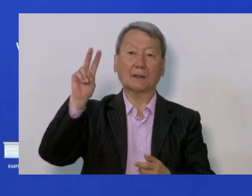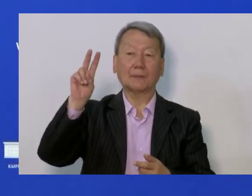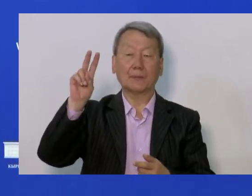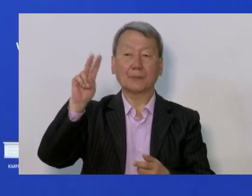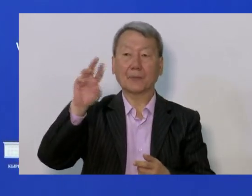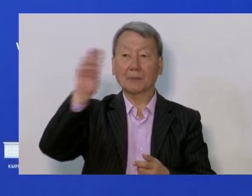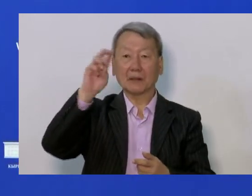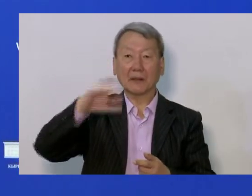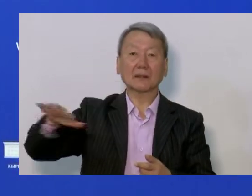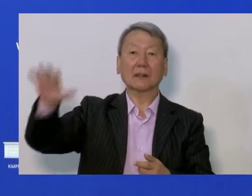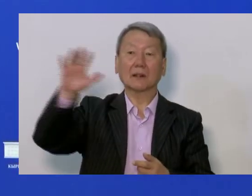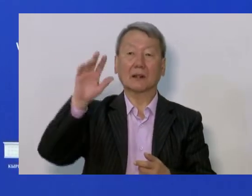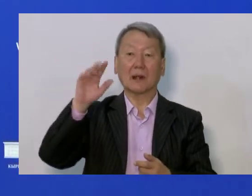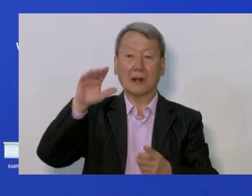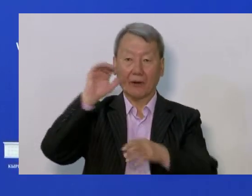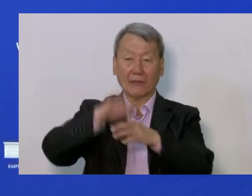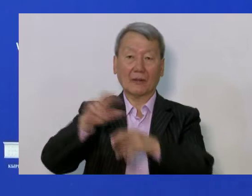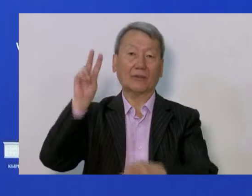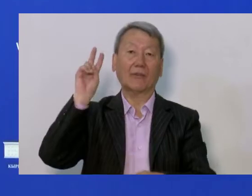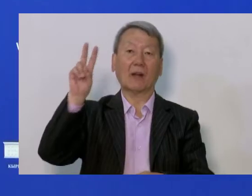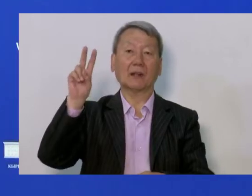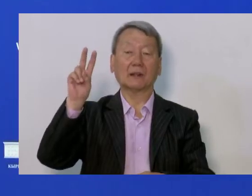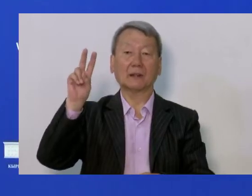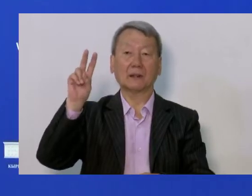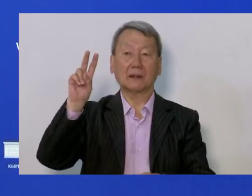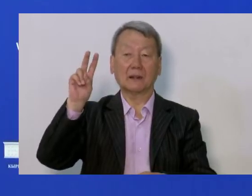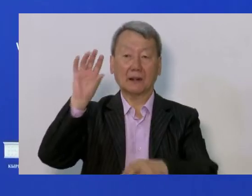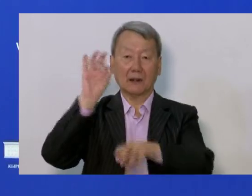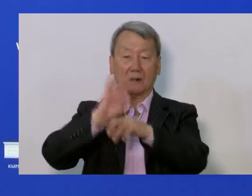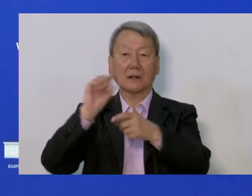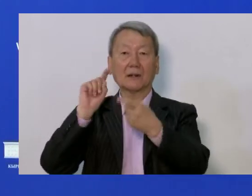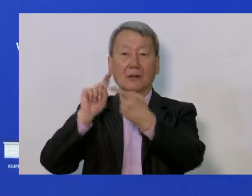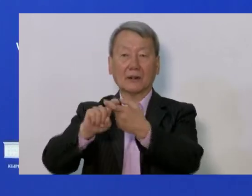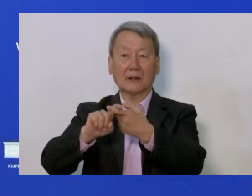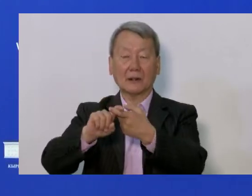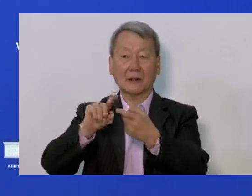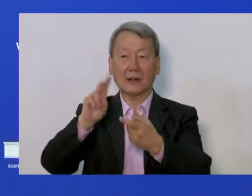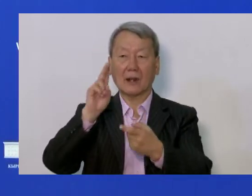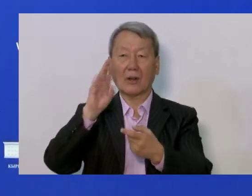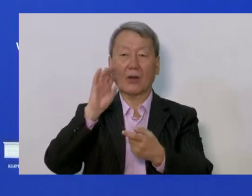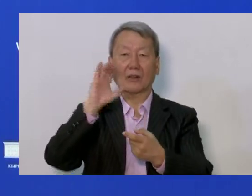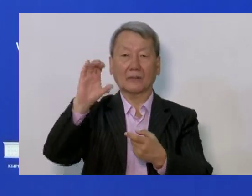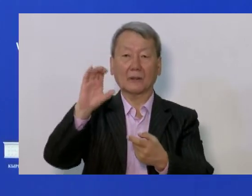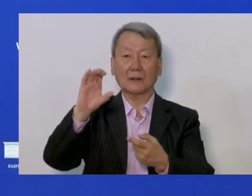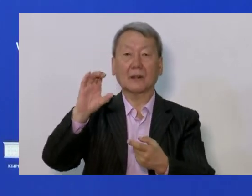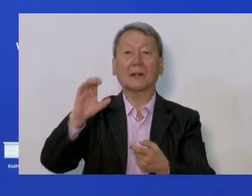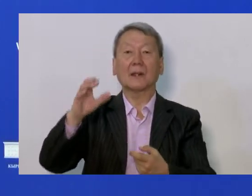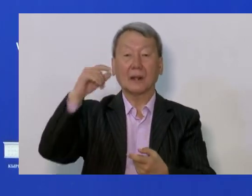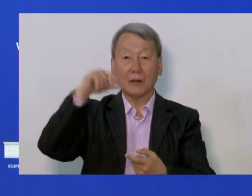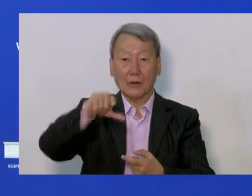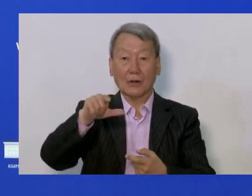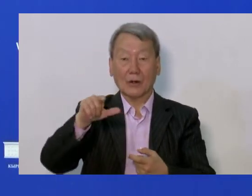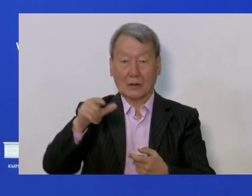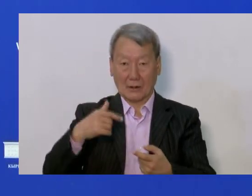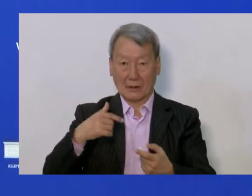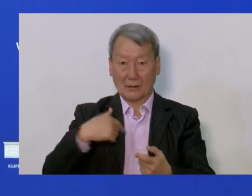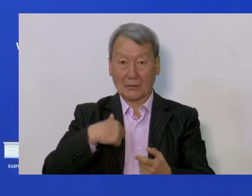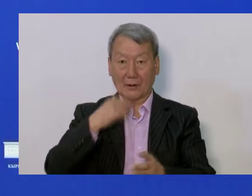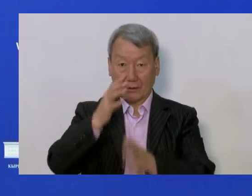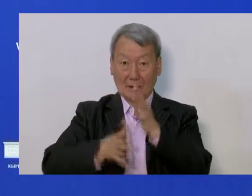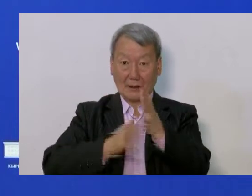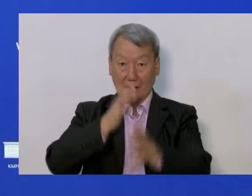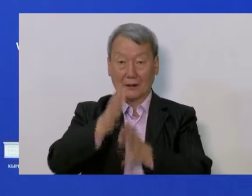и в Баткенской области выявлено 2 случая заражения COVID-19. Несмотря на то, что вот